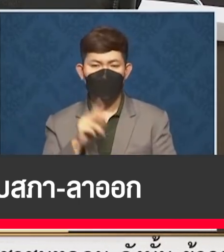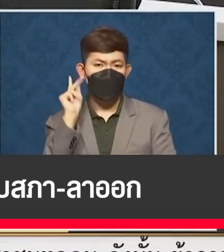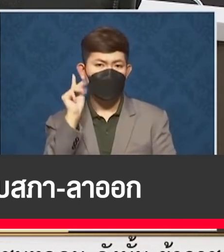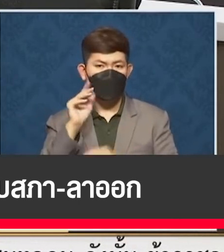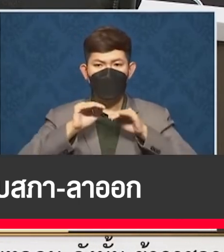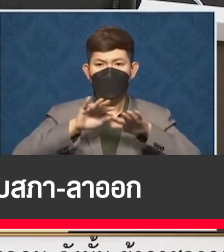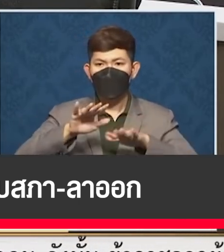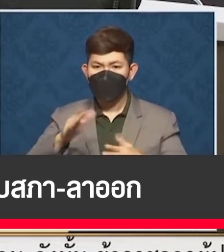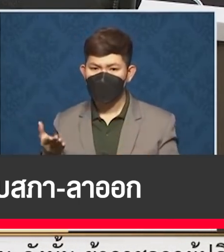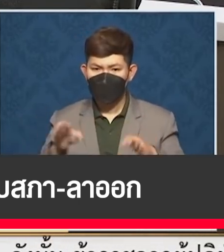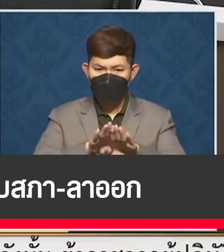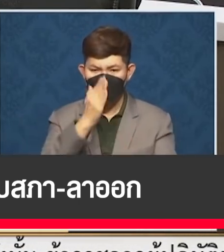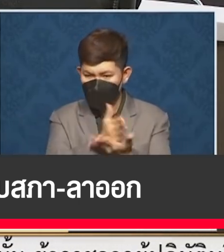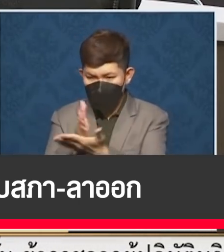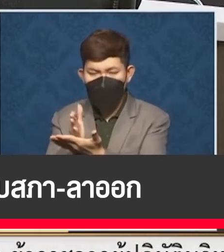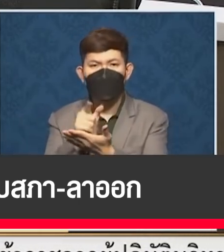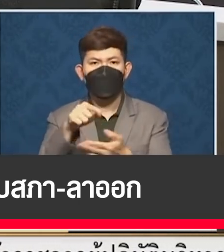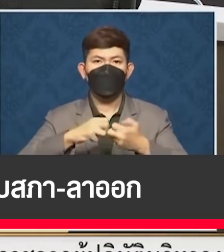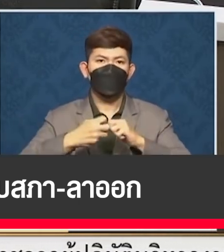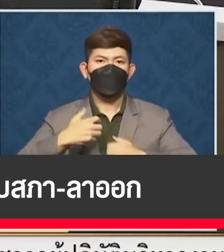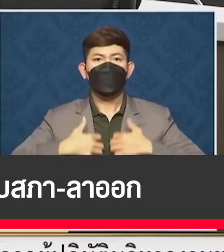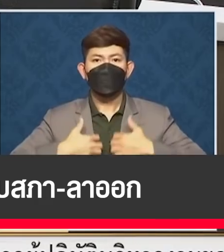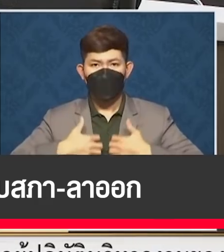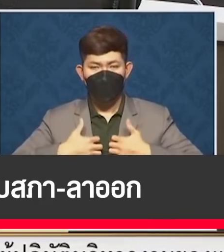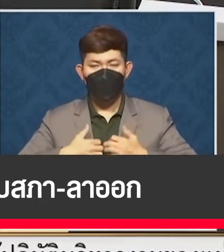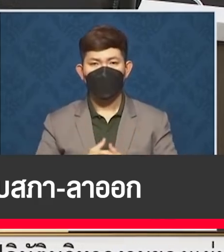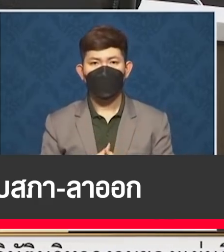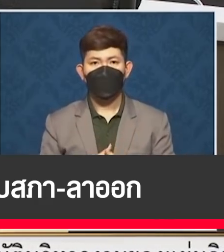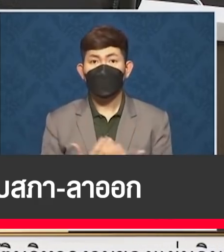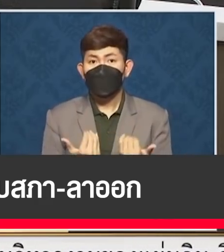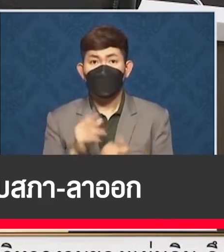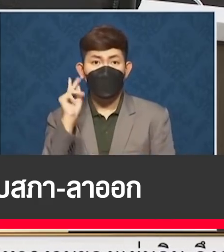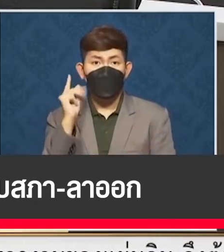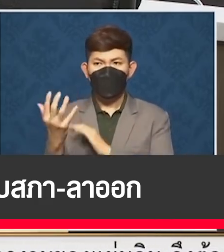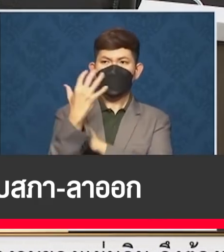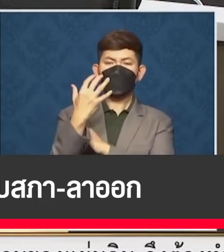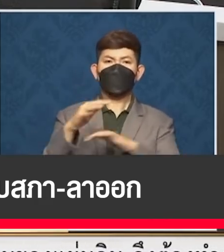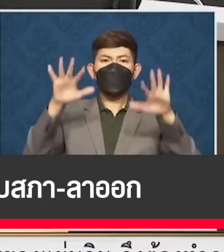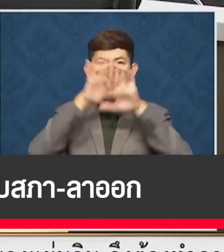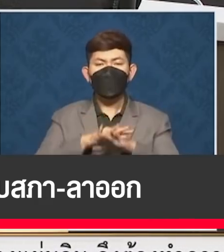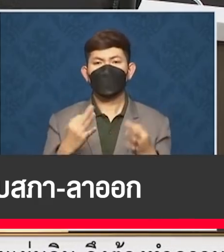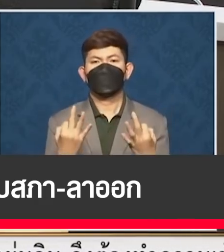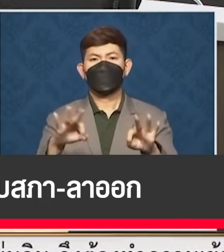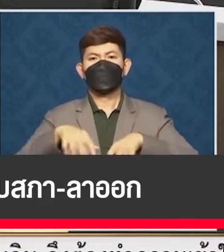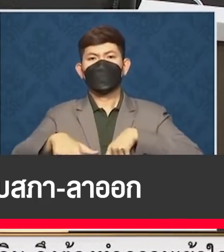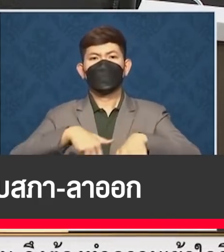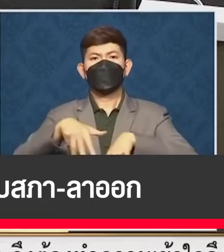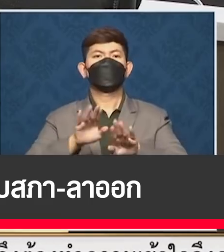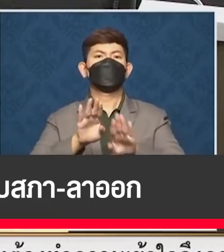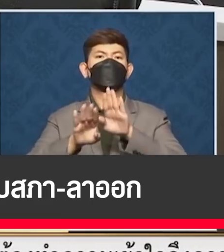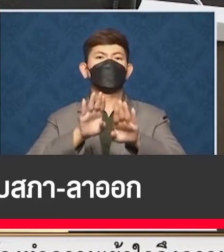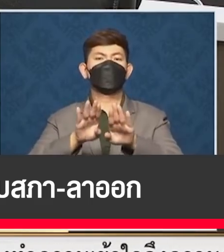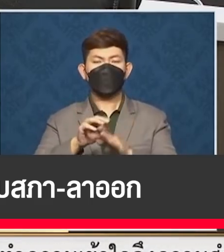าขอถ่ายรูปคนในบ้านด้วยแต่คนในบ้านปฏิเสธและยังขู่อีกว่าจะมาทุกเดือนนางอมรรัตน์กล่าวต่อว่าเมื่